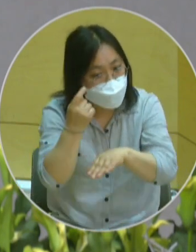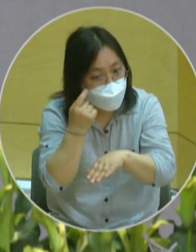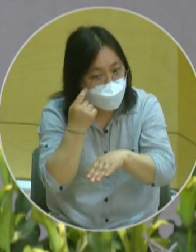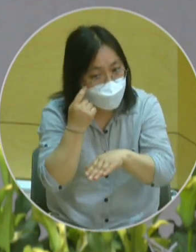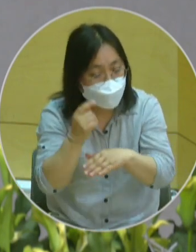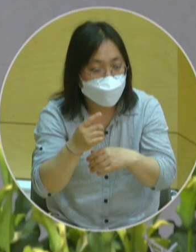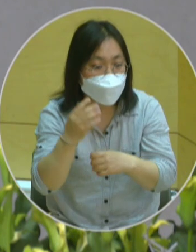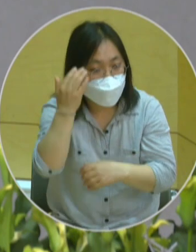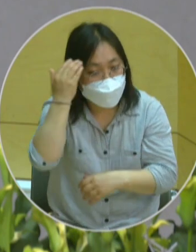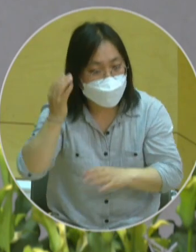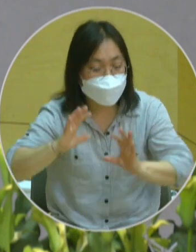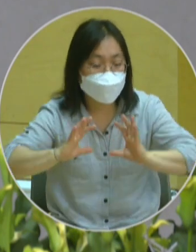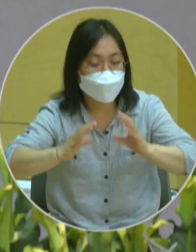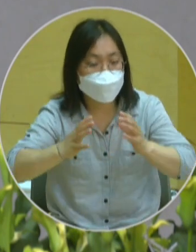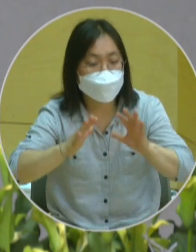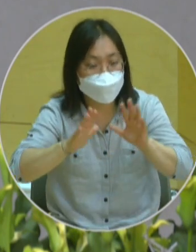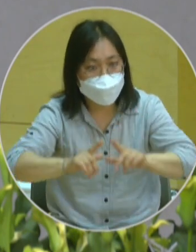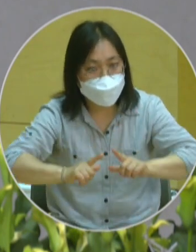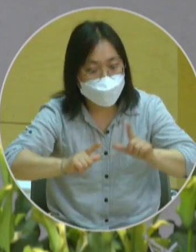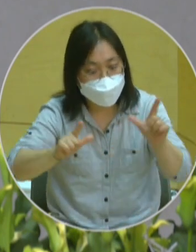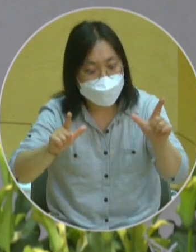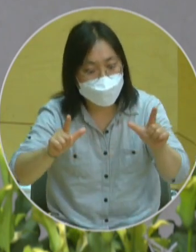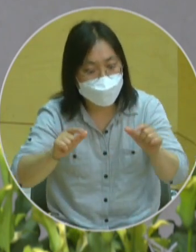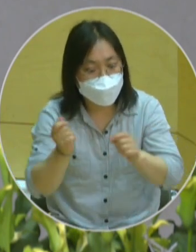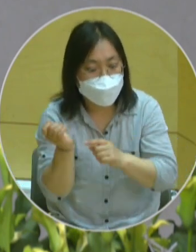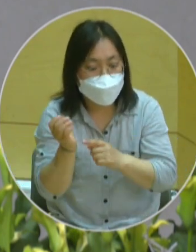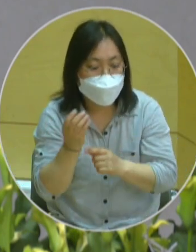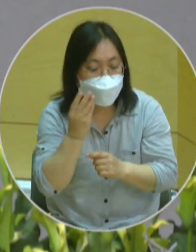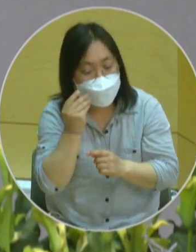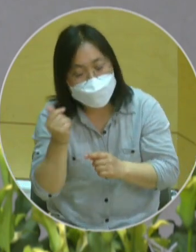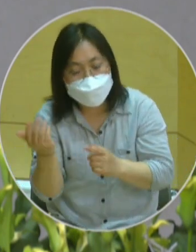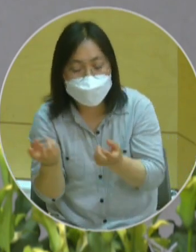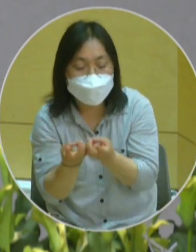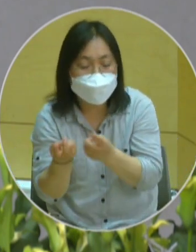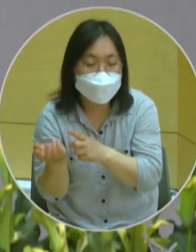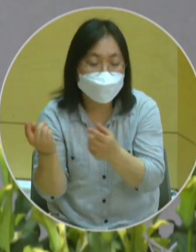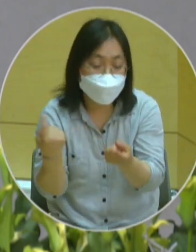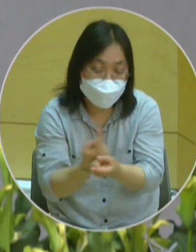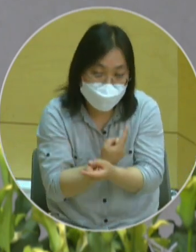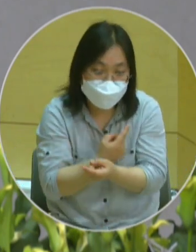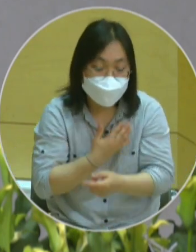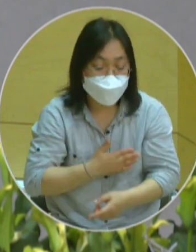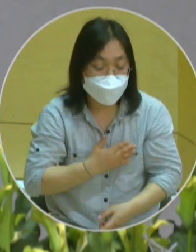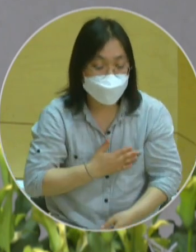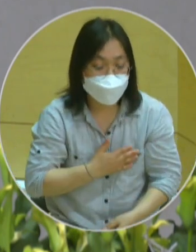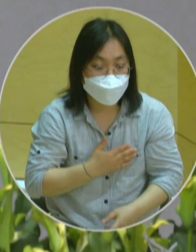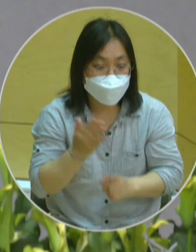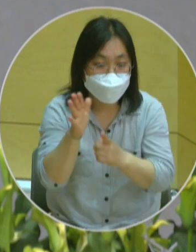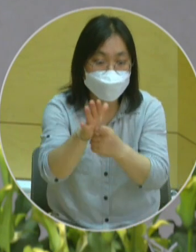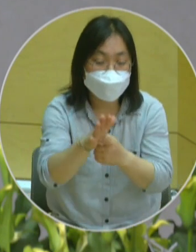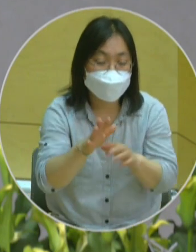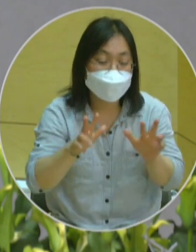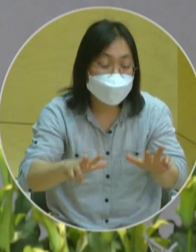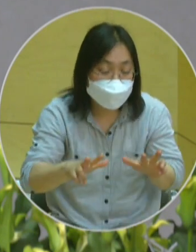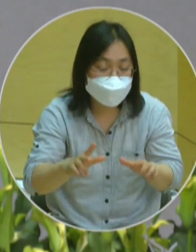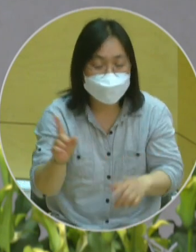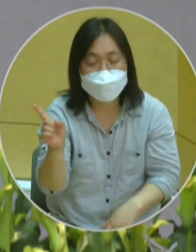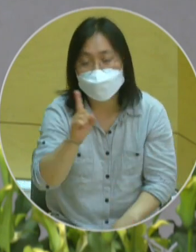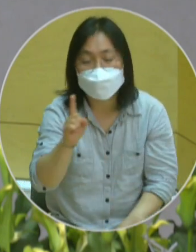뭐 한국의 올해의 트렌드는 어떻게 된다 발표하지만 지금 코로나 이후의 세상에 대해서는 아무도 모른다는 거예요.